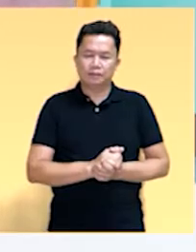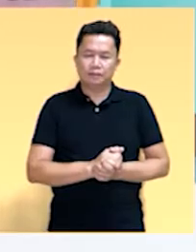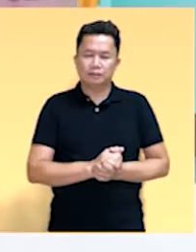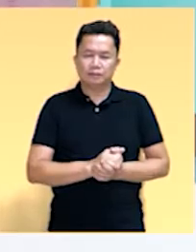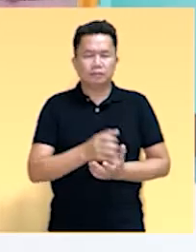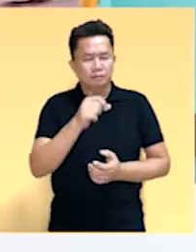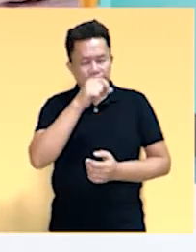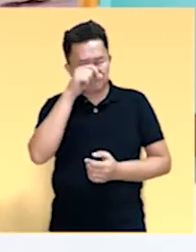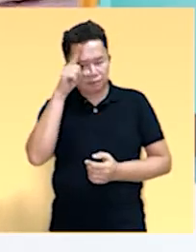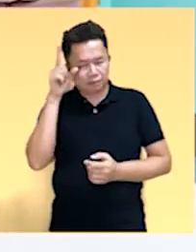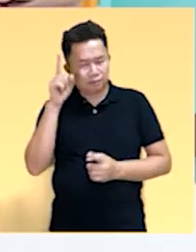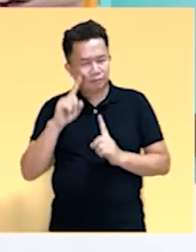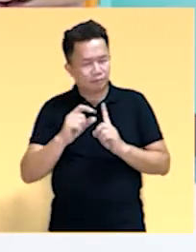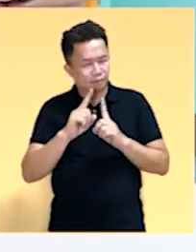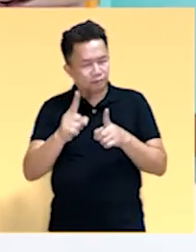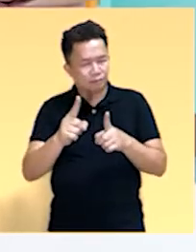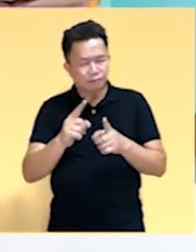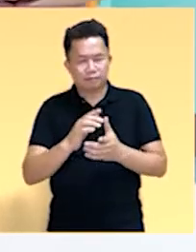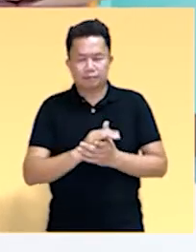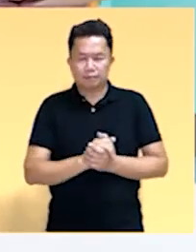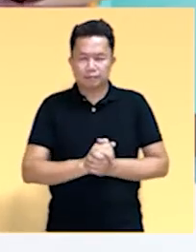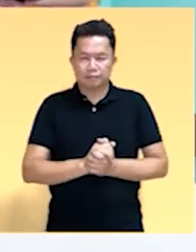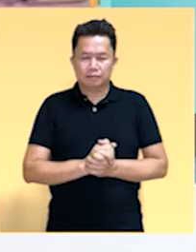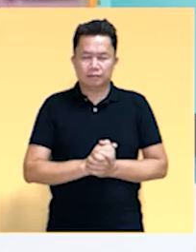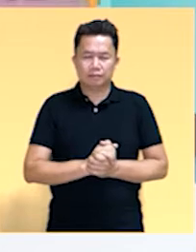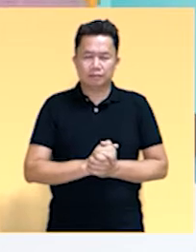Nakuha na natin ang sagot.